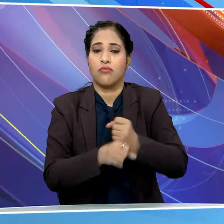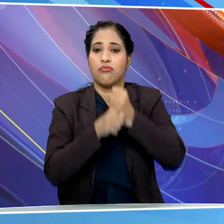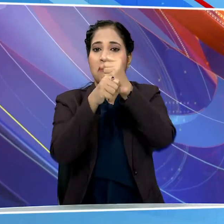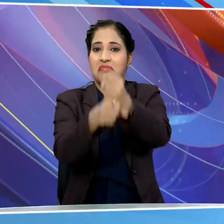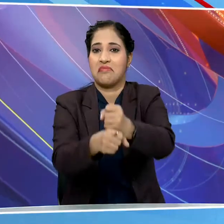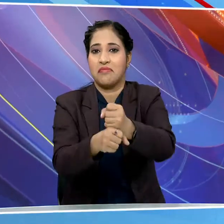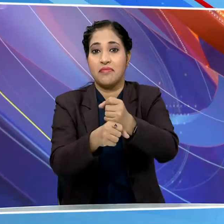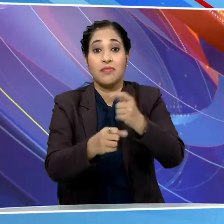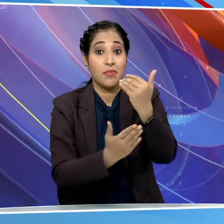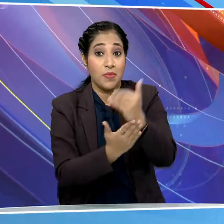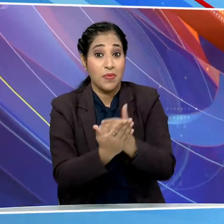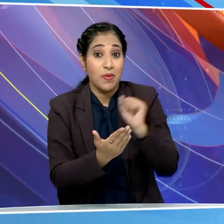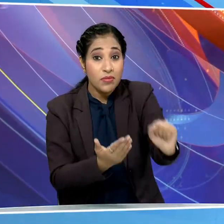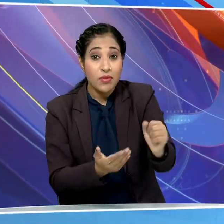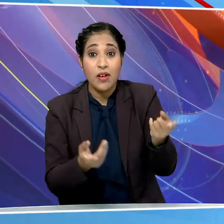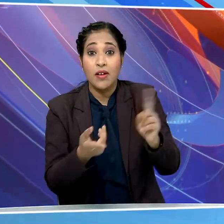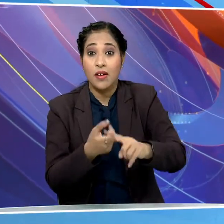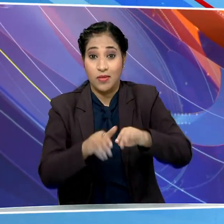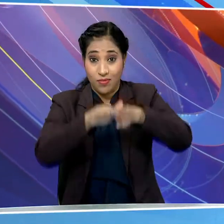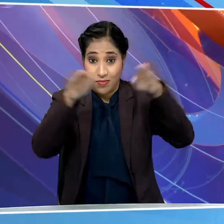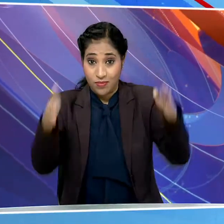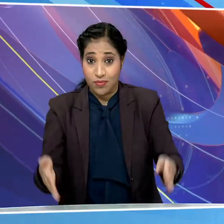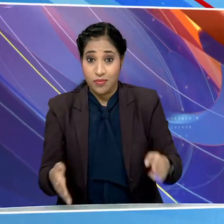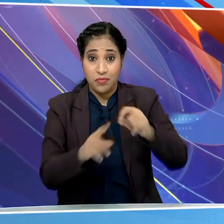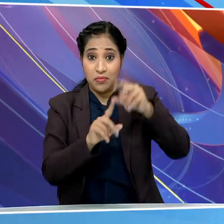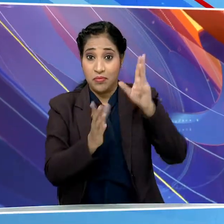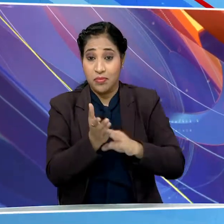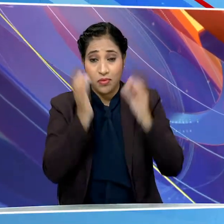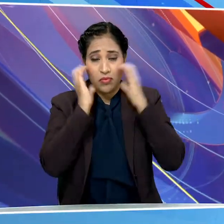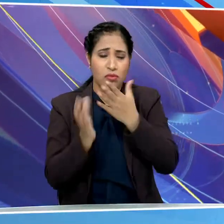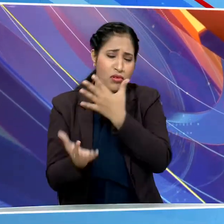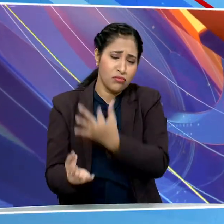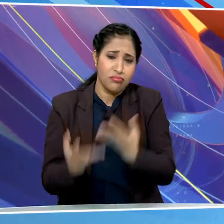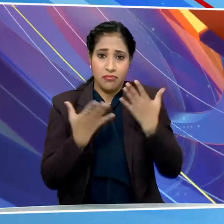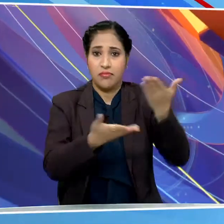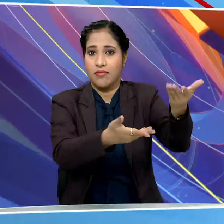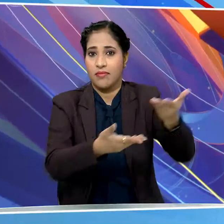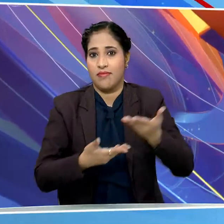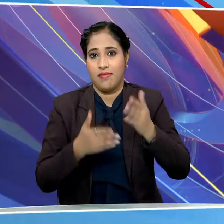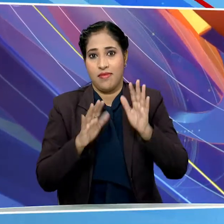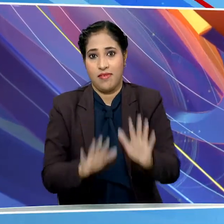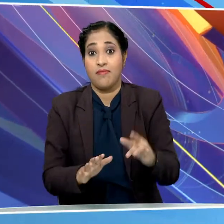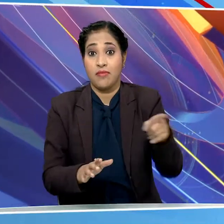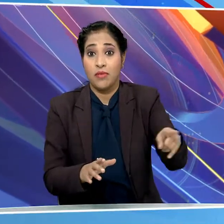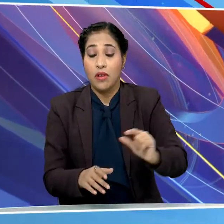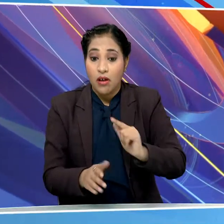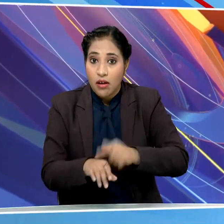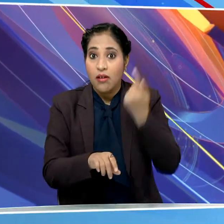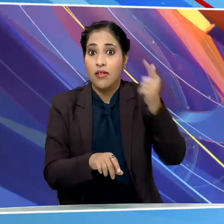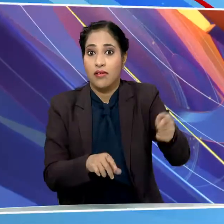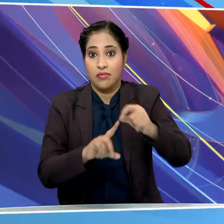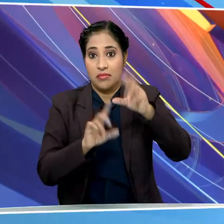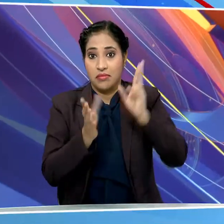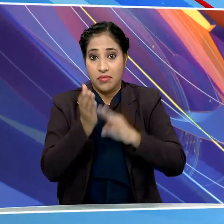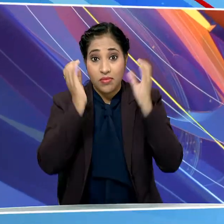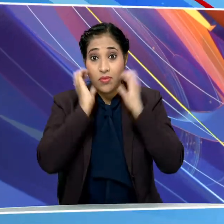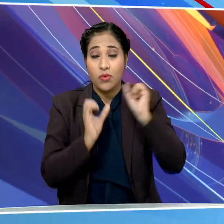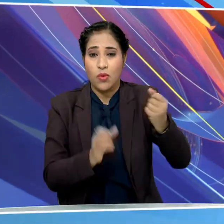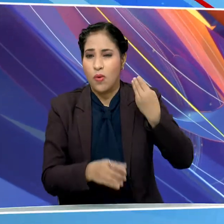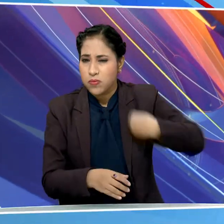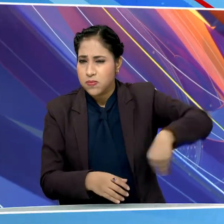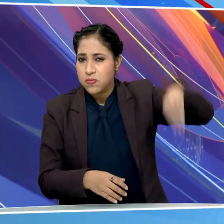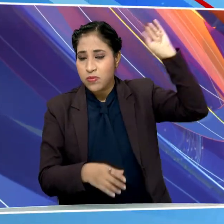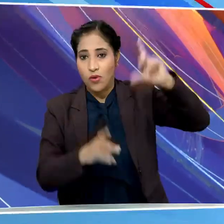दिया। कार्यक्रम के दौरान मंच पर पीएम मोदी का शानदार स्वागत किया गया। इस अवसर पर पीएम मोदी को उनकी